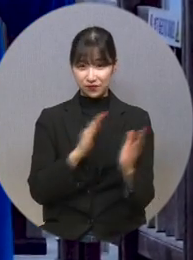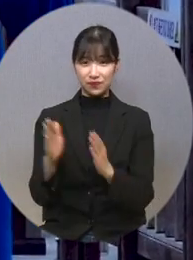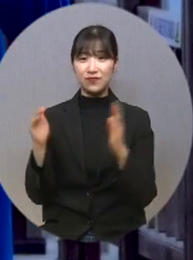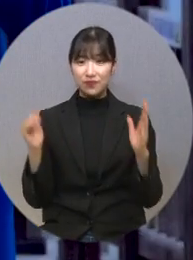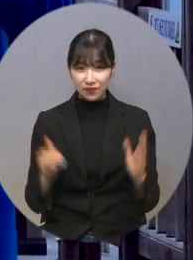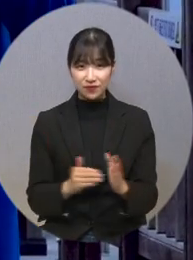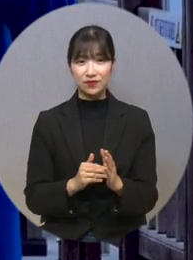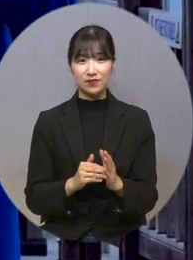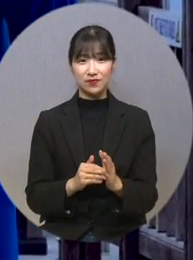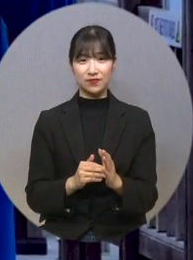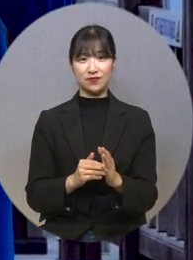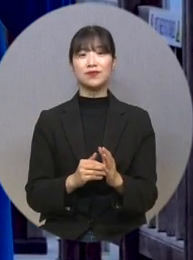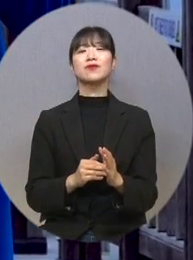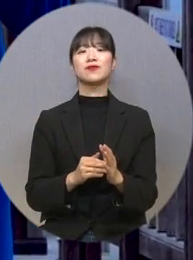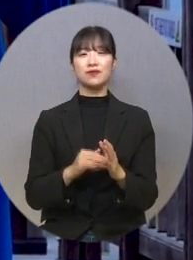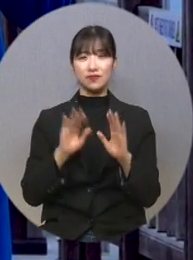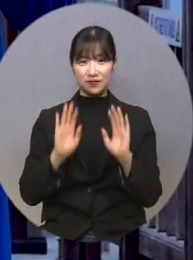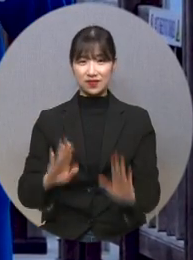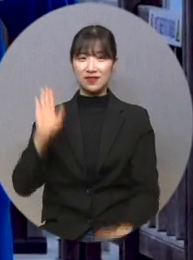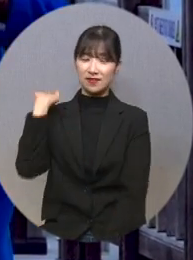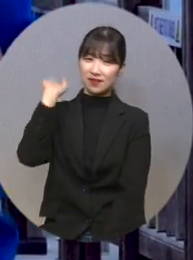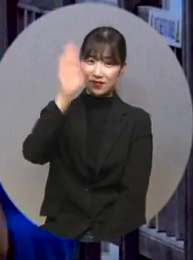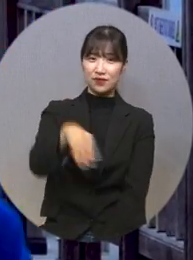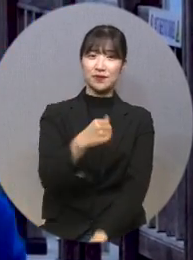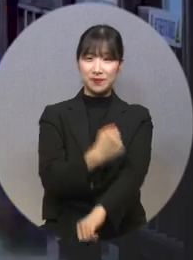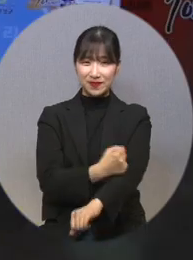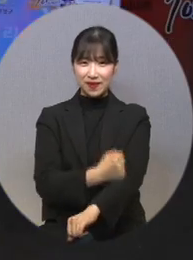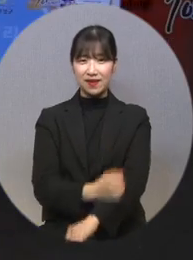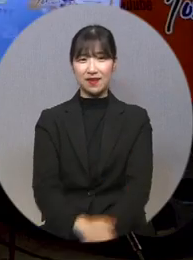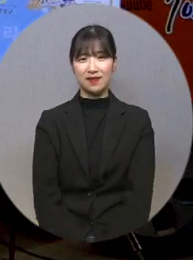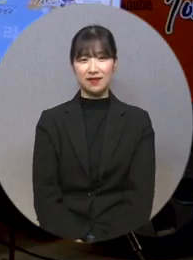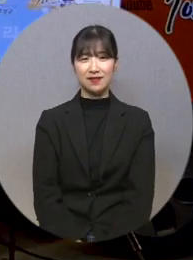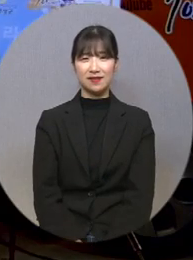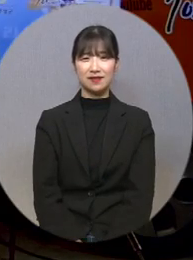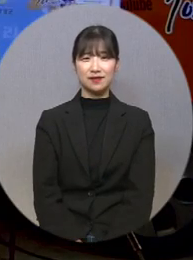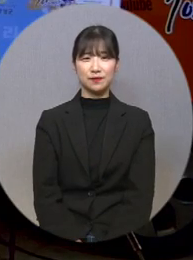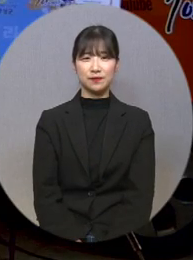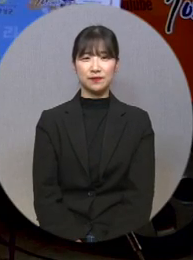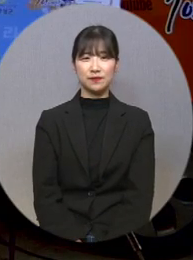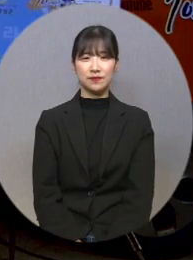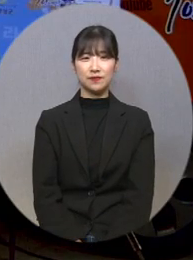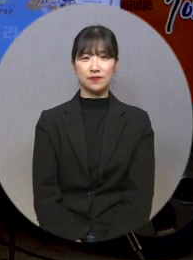자, 이동 스튜디오 출발. 하나, 둘, 셋.